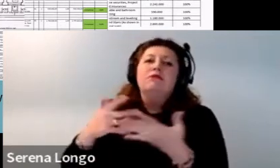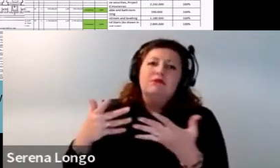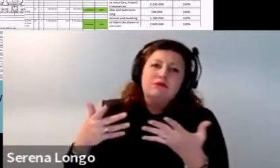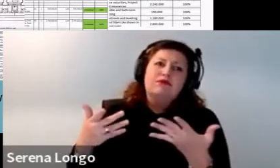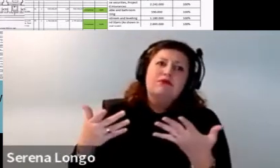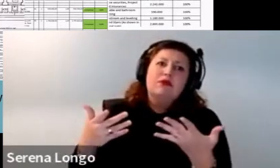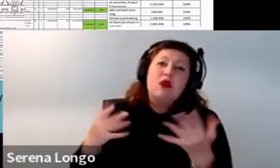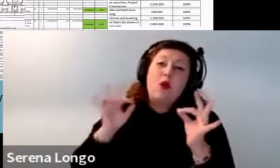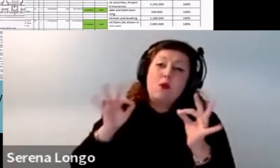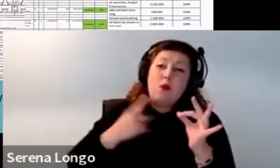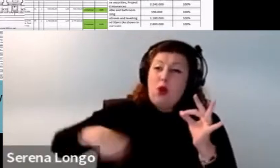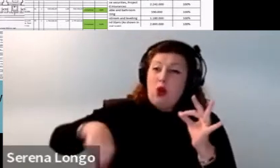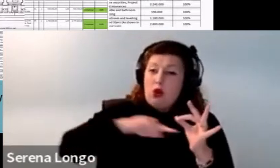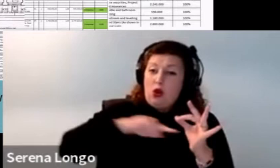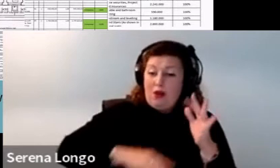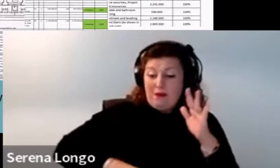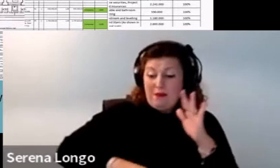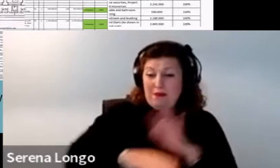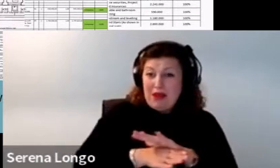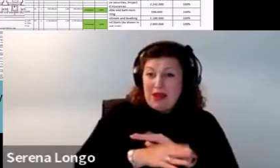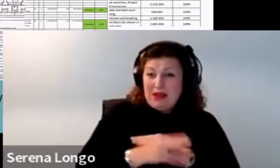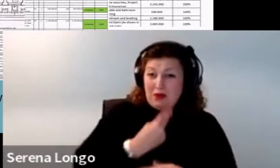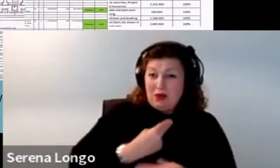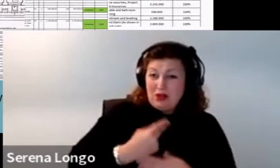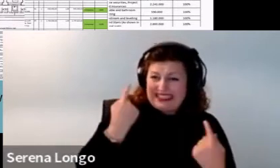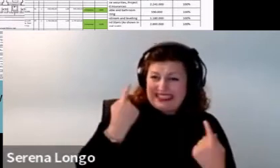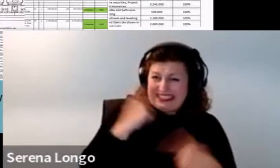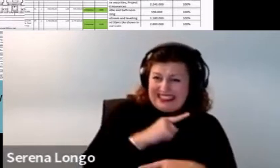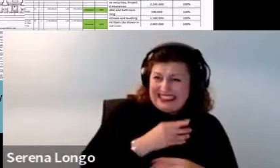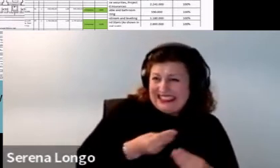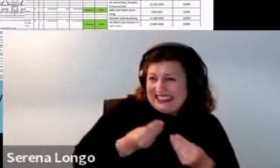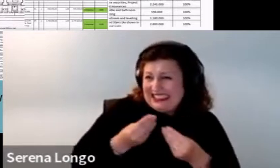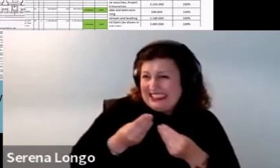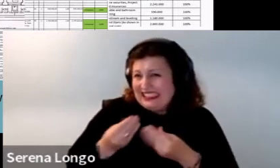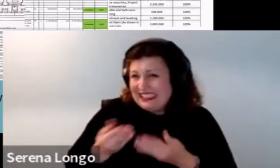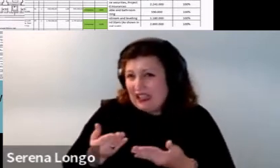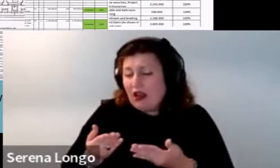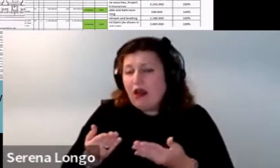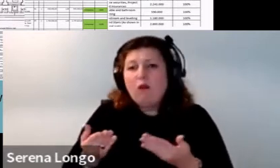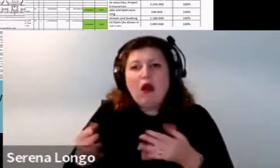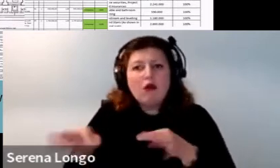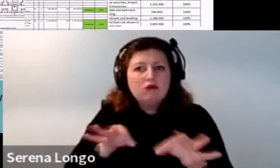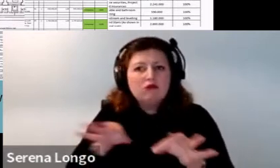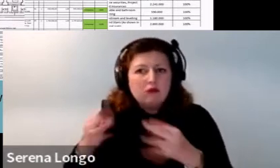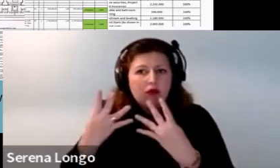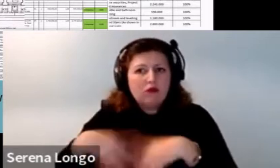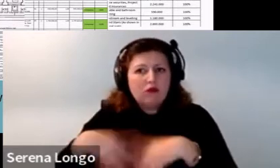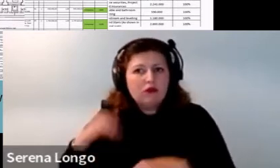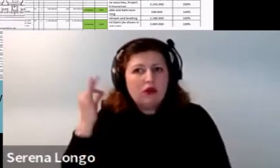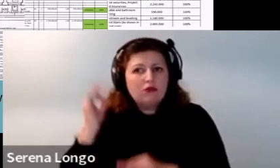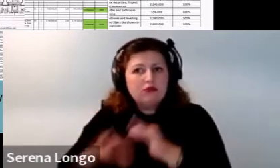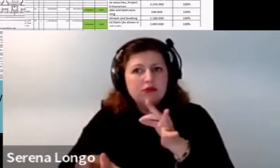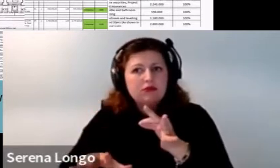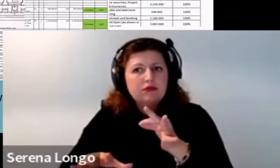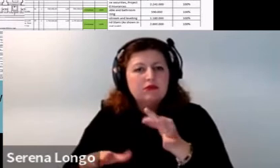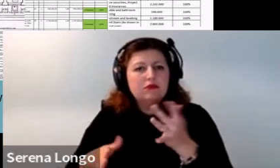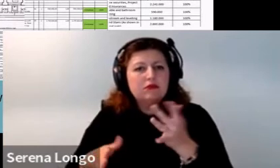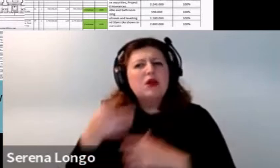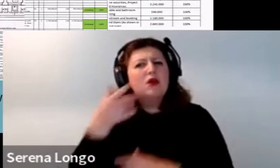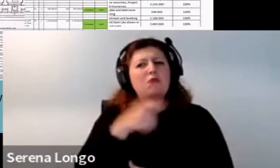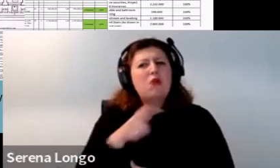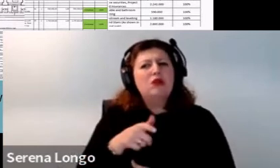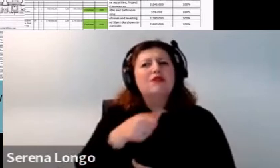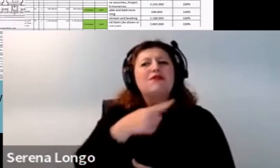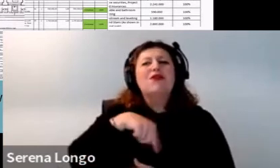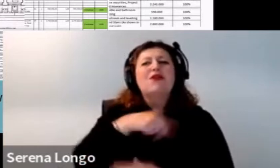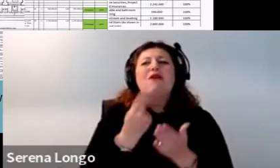molto difficile, siamo riusciti a gestirla molto bene. Perché? Perché gli elaborati grafici in certi